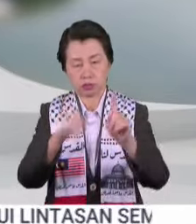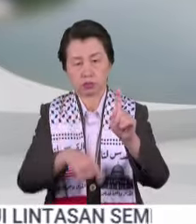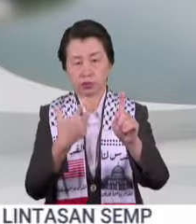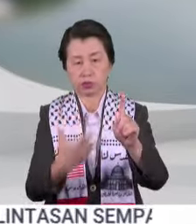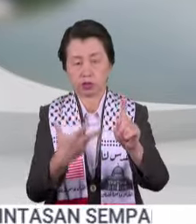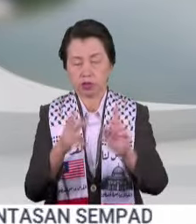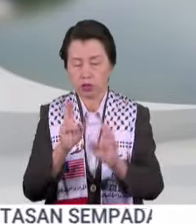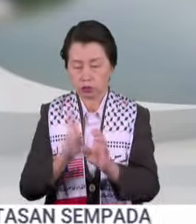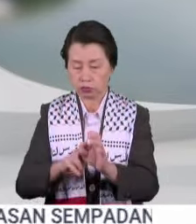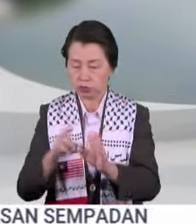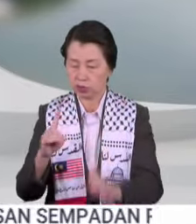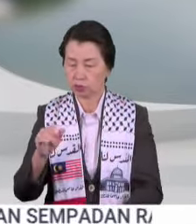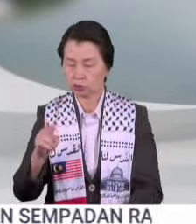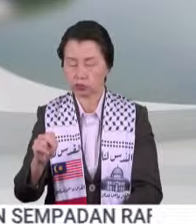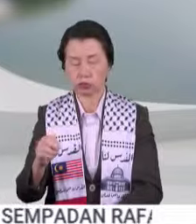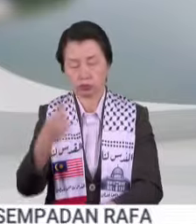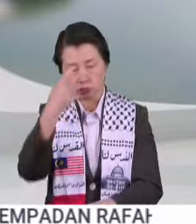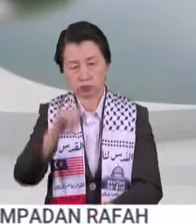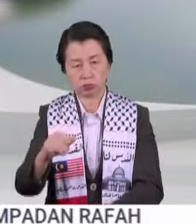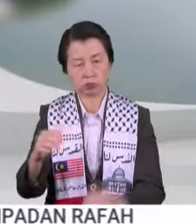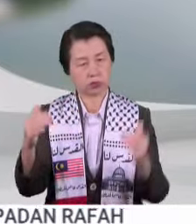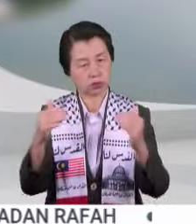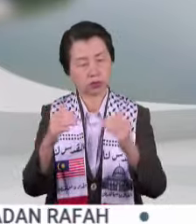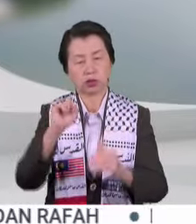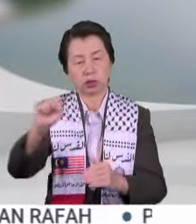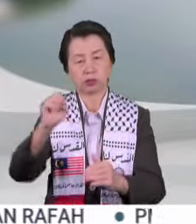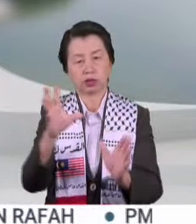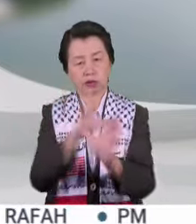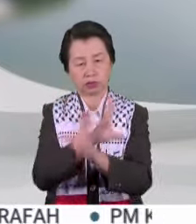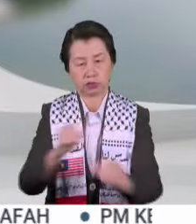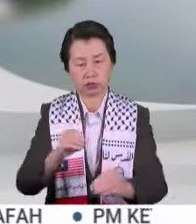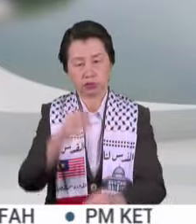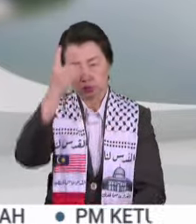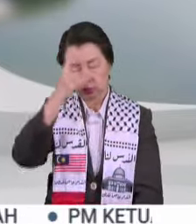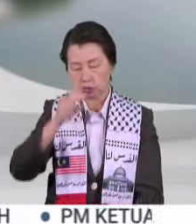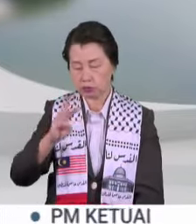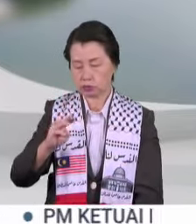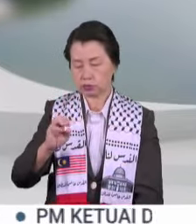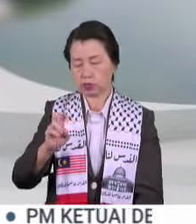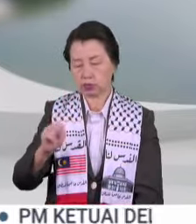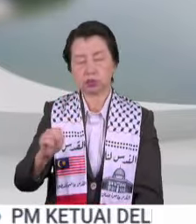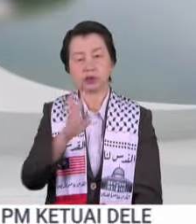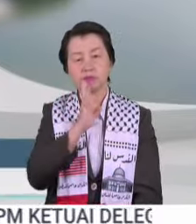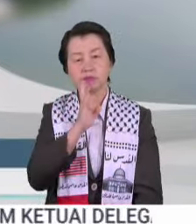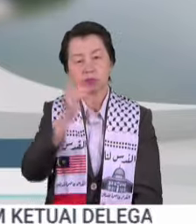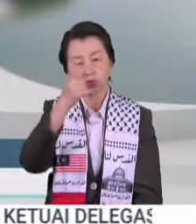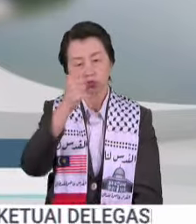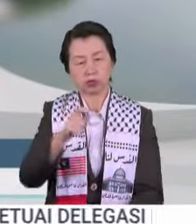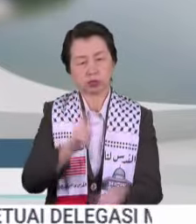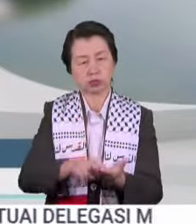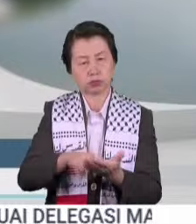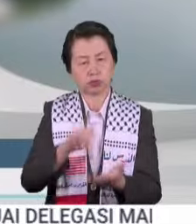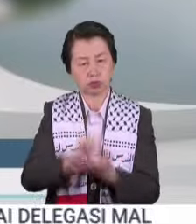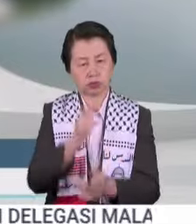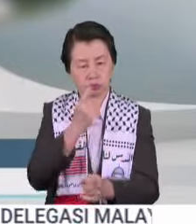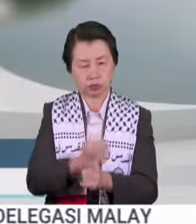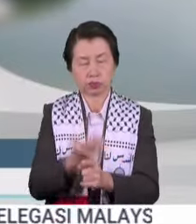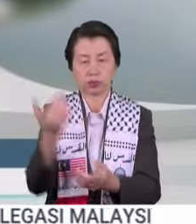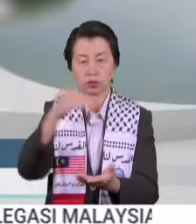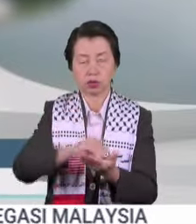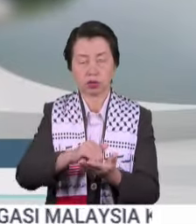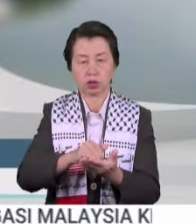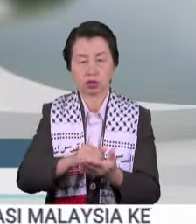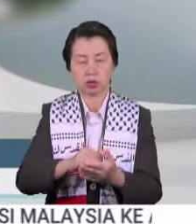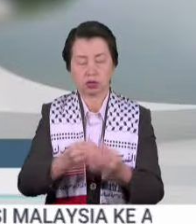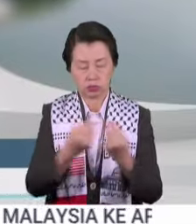kerusi di dewan rakyat diperuntukkan kepada Sabah dan Sarawak presidennya dat Ewan benedik berkata ini kerana tuntutan untuk memperbetulkan semula